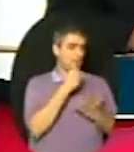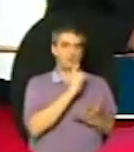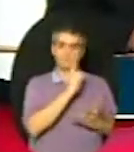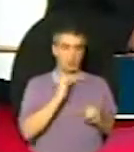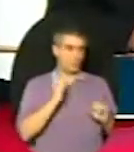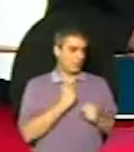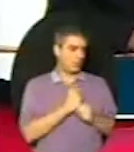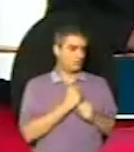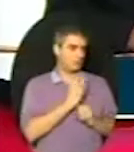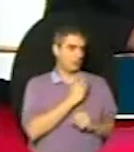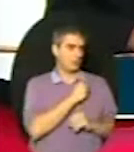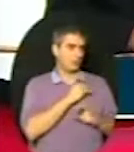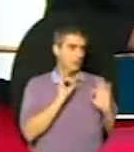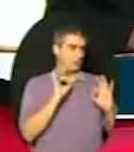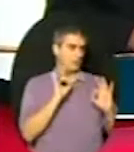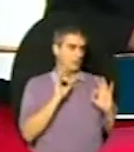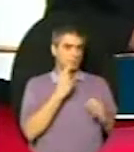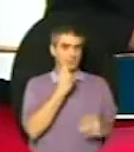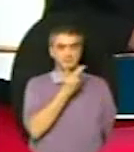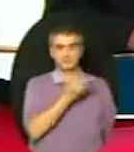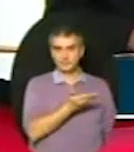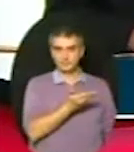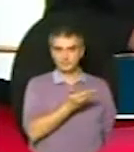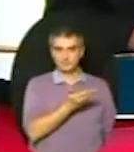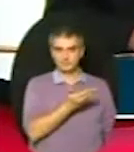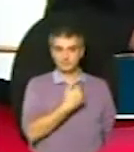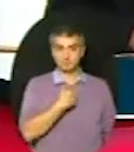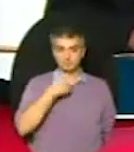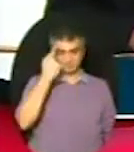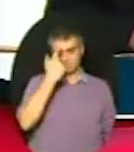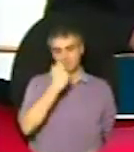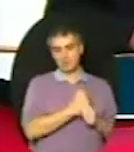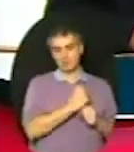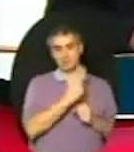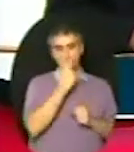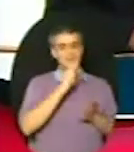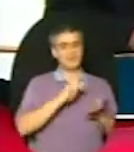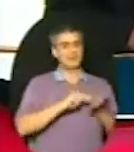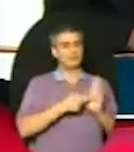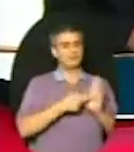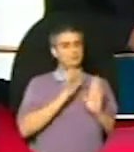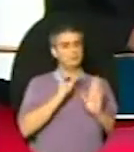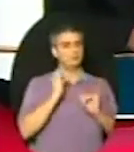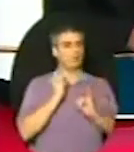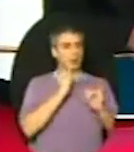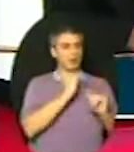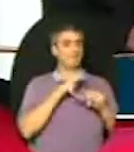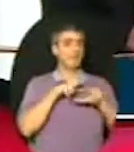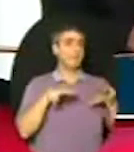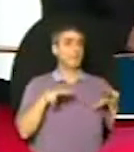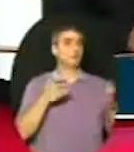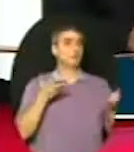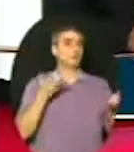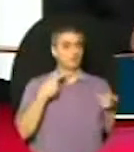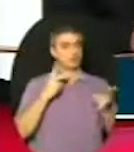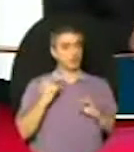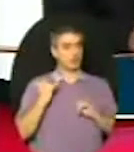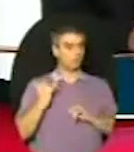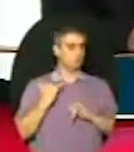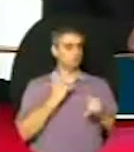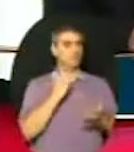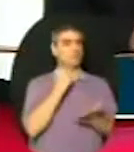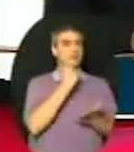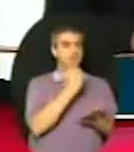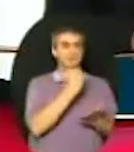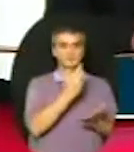להתקן אותנו בכספים הללו. אני מניח שהוא עשה את זה מבחינה אסטרטגית כדי להביא את זה למצב שנוכל להעביר את התקציב. כישלון אבות